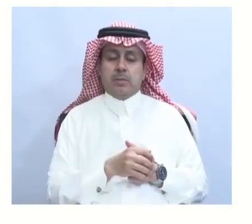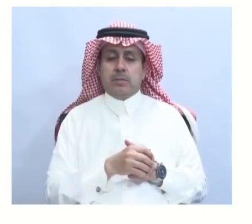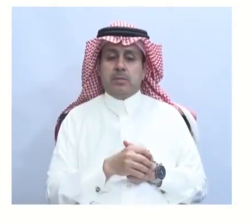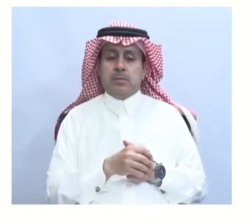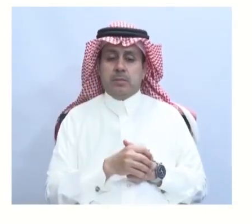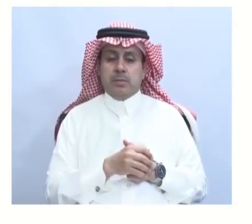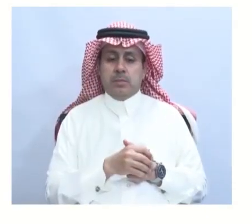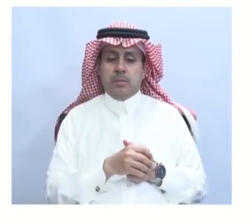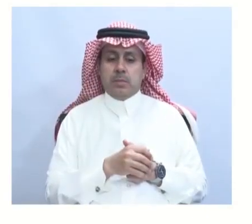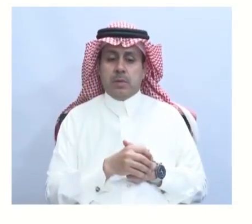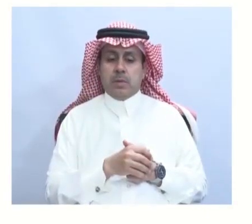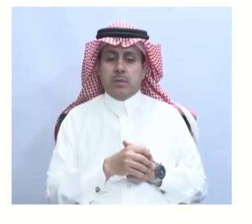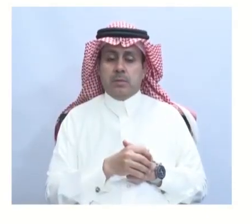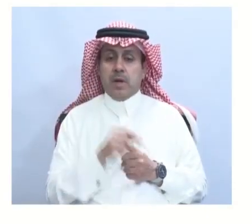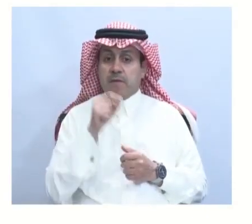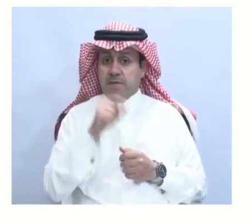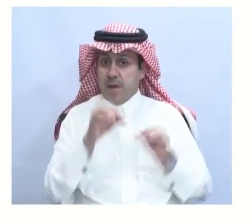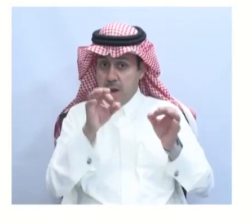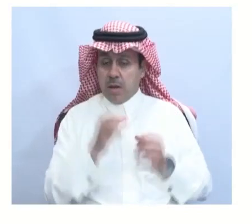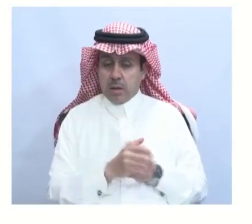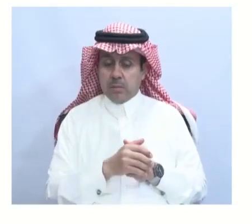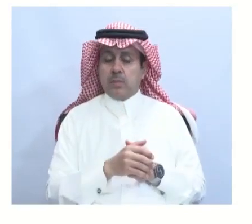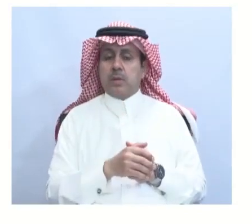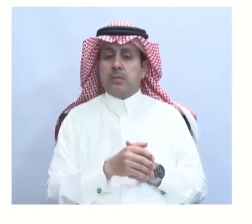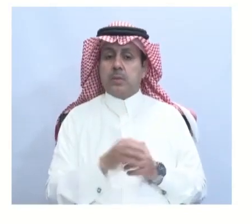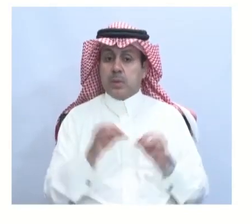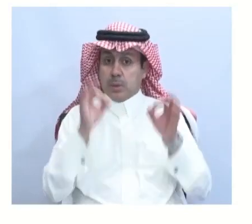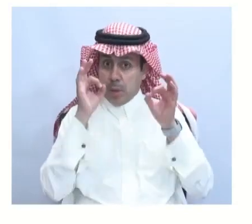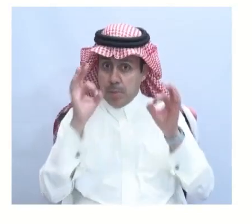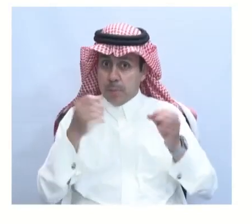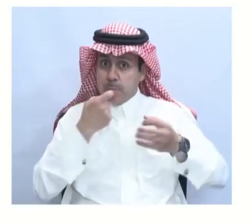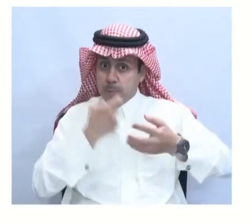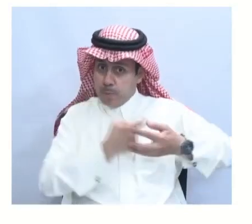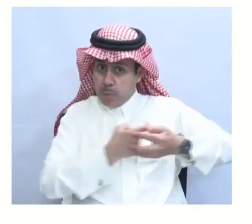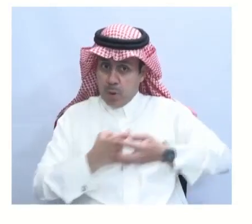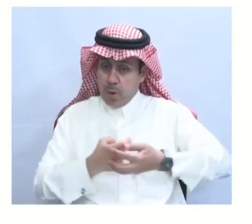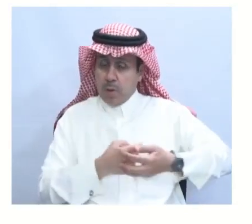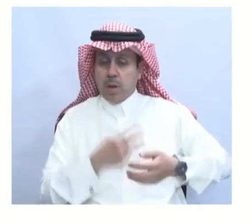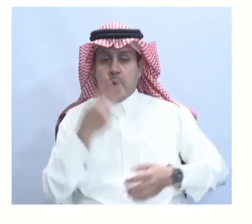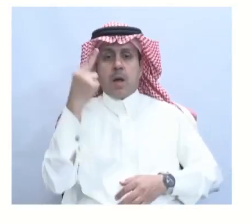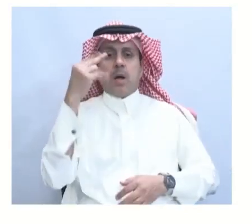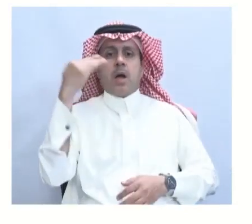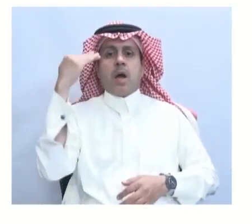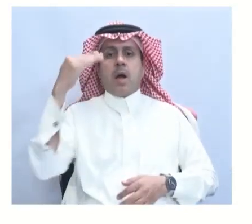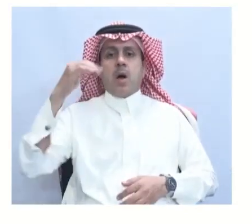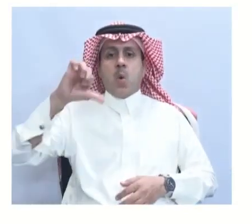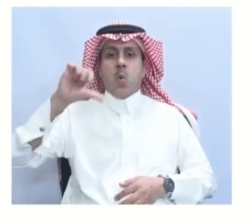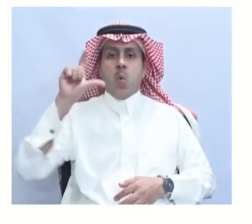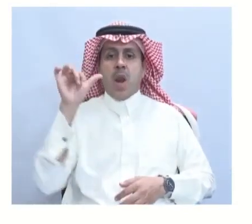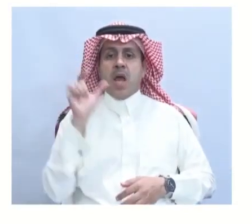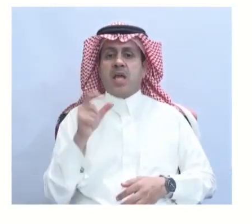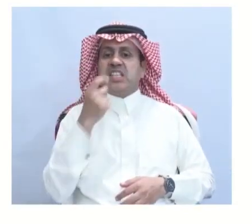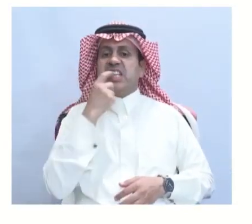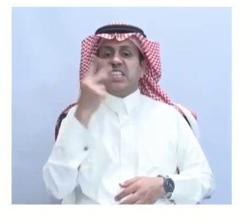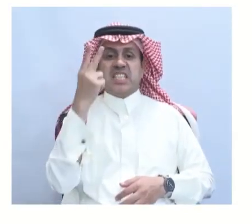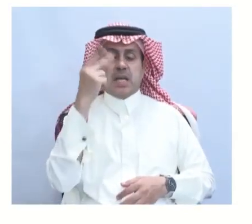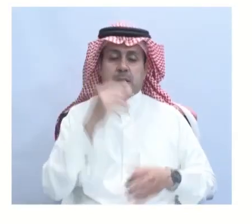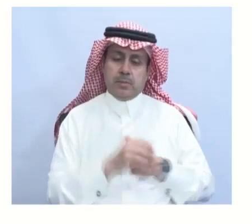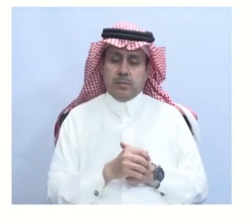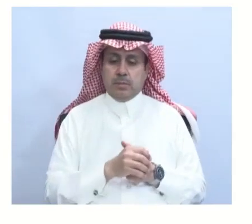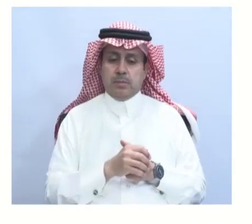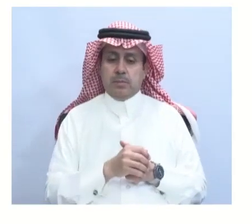الرضاعه هنا الايه الكريمه جعل تمام الرضاعه حولين وعن ام سلمه رضي الله عنها